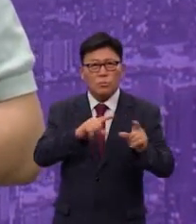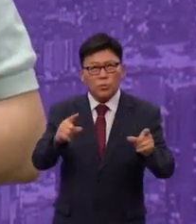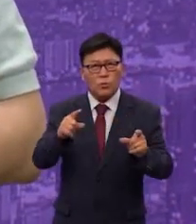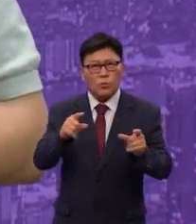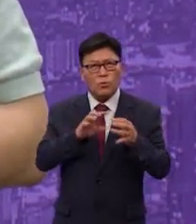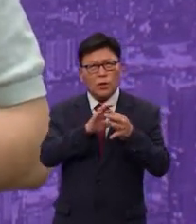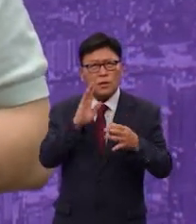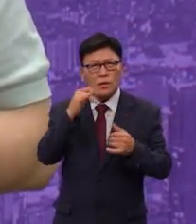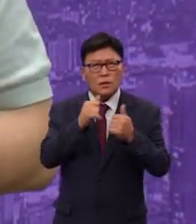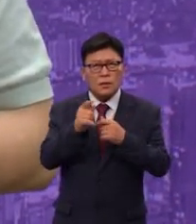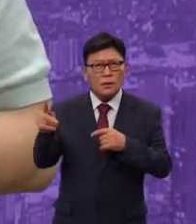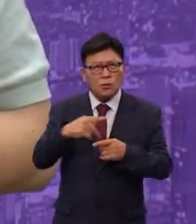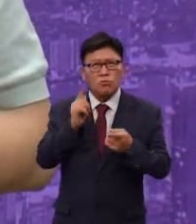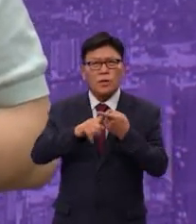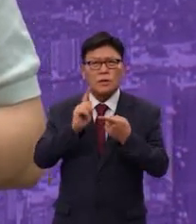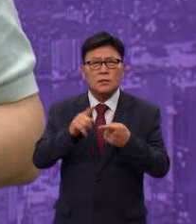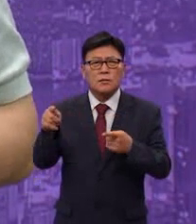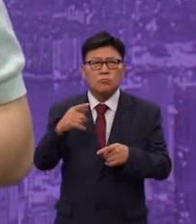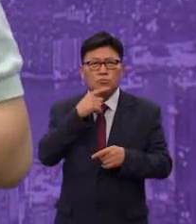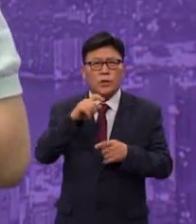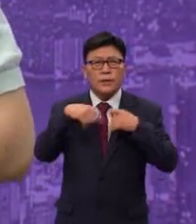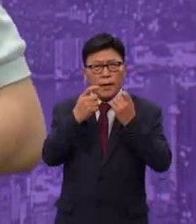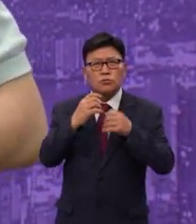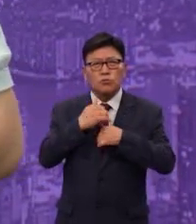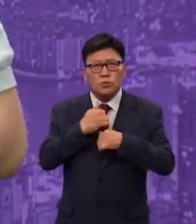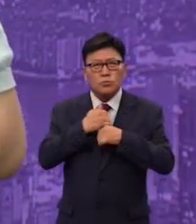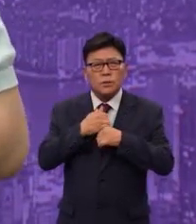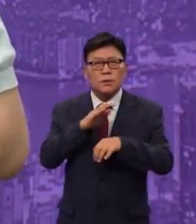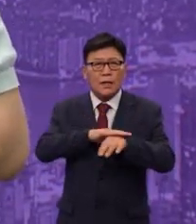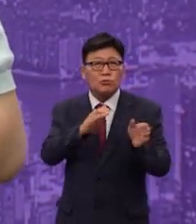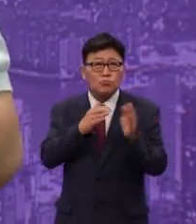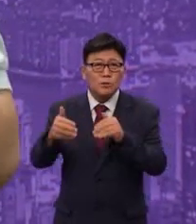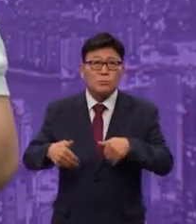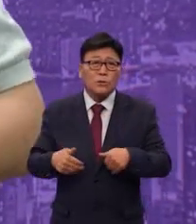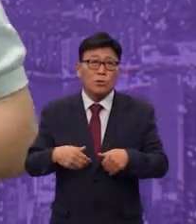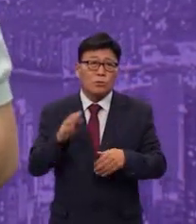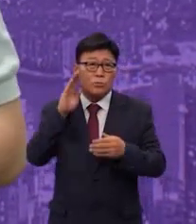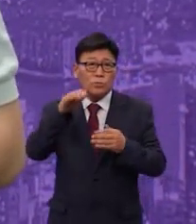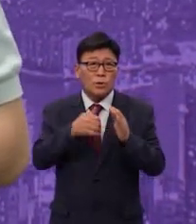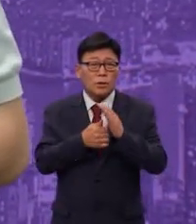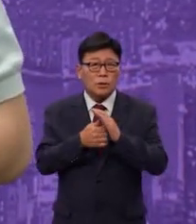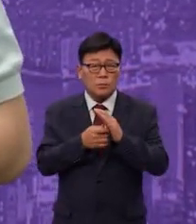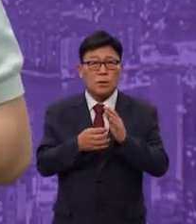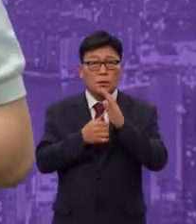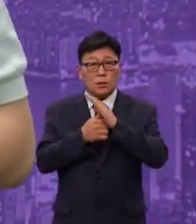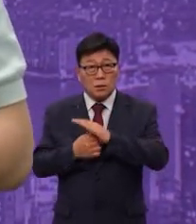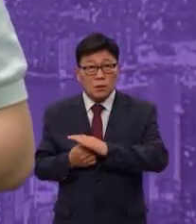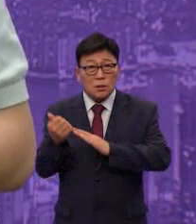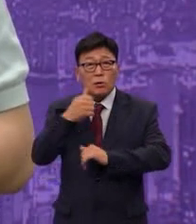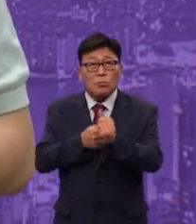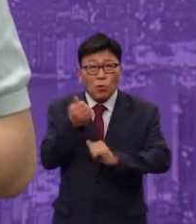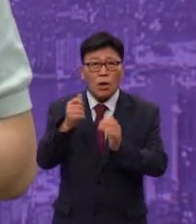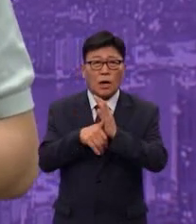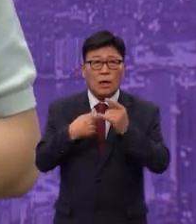이야기는 대출에 대한 부분은 물론 개인이 조심하고 잘 준비해 나가면서 극복할 수 있는 부분이지만